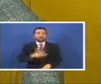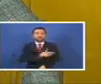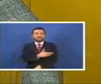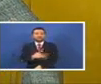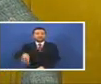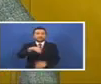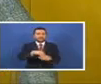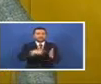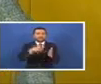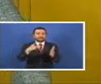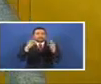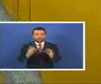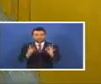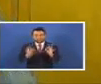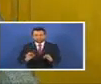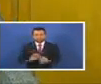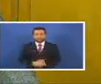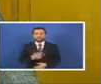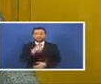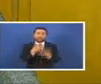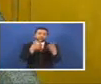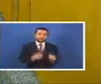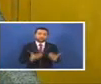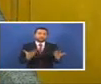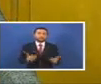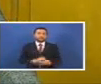hizmeti iptal etmek olur mu? Olur.